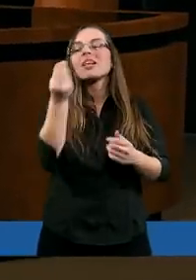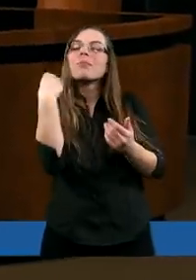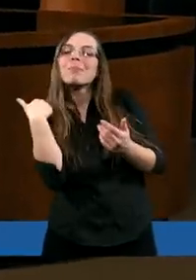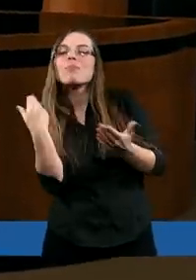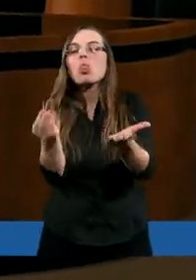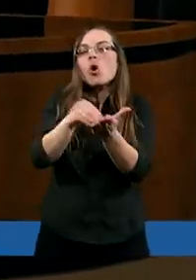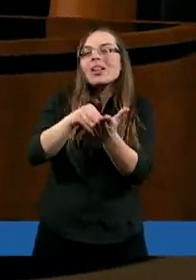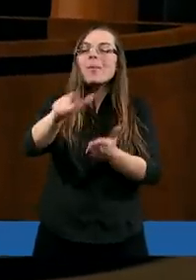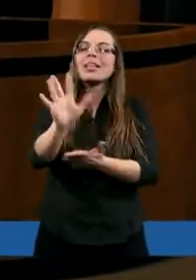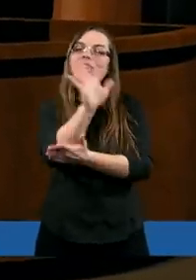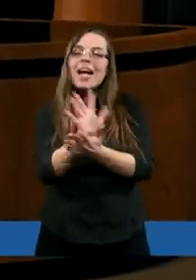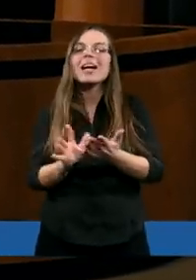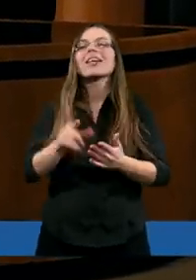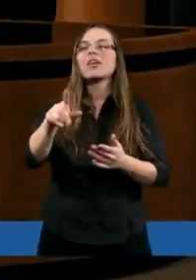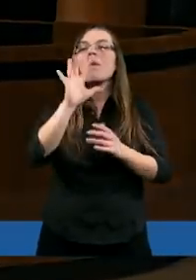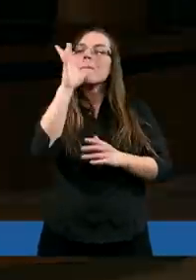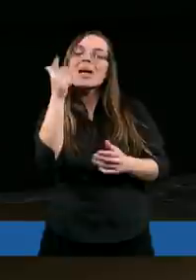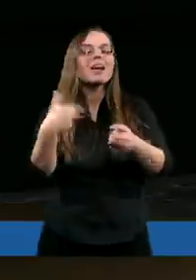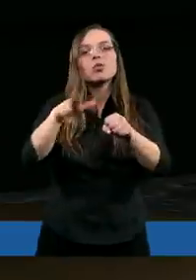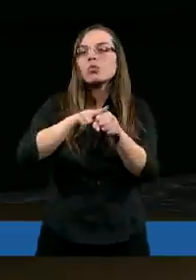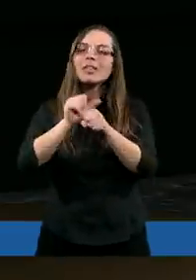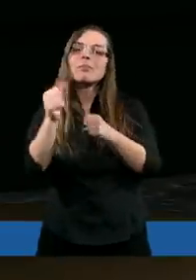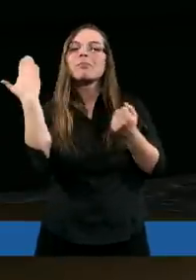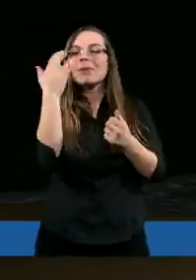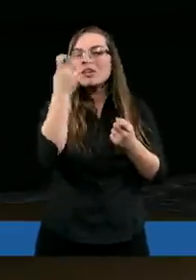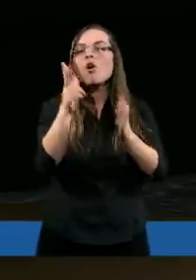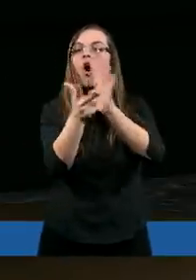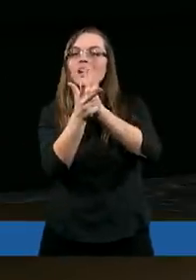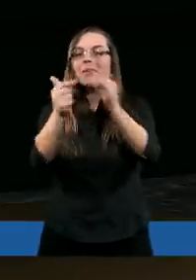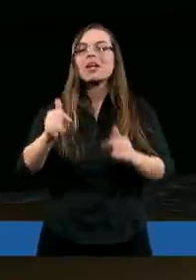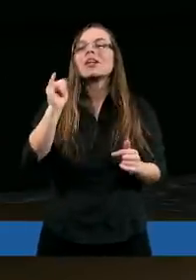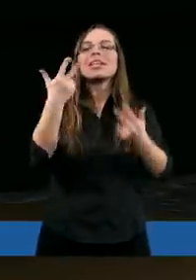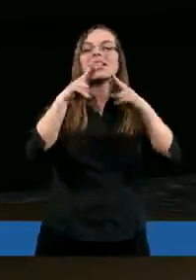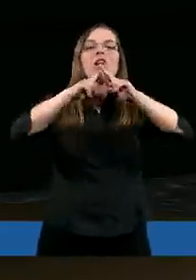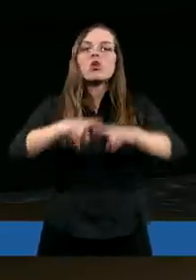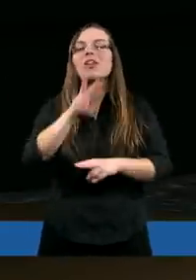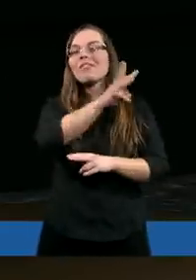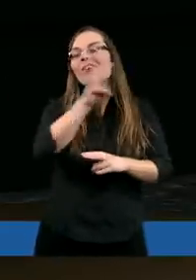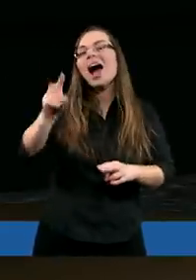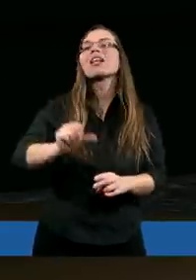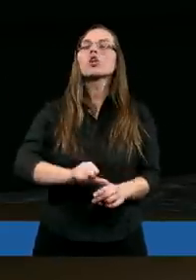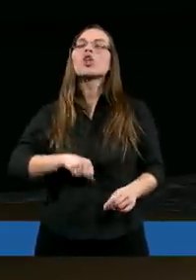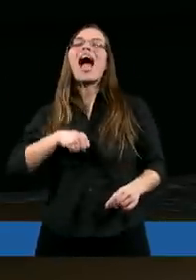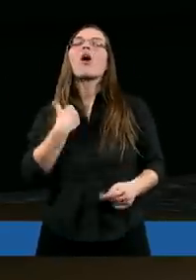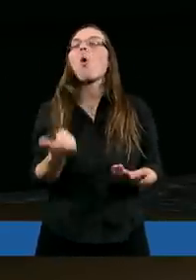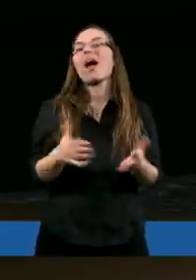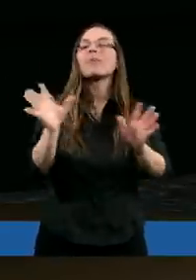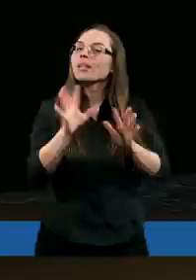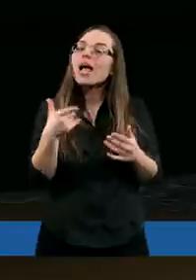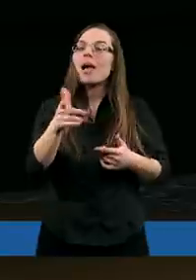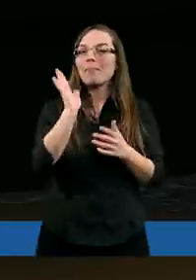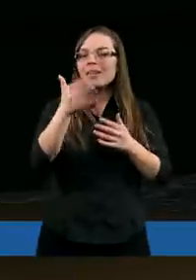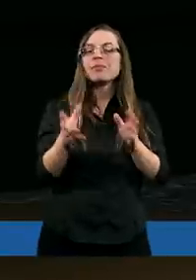dodała tekst piękny, który jest w wersecie 18. Nie zostawię was sierotami. Tak.